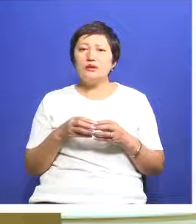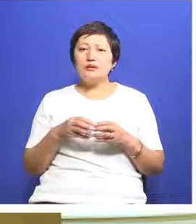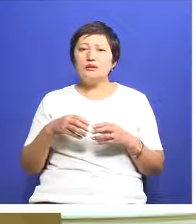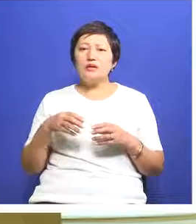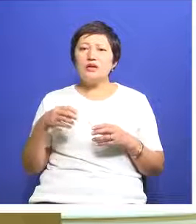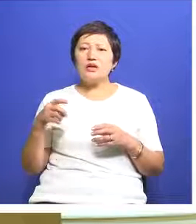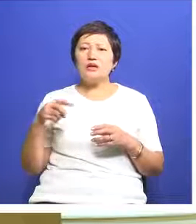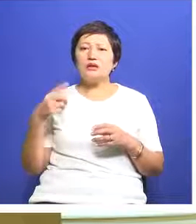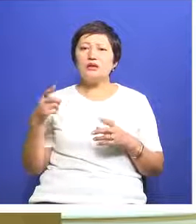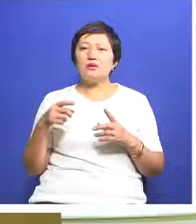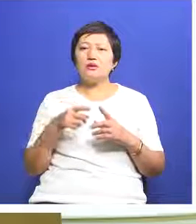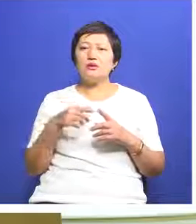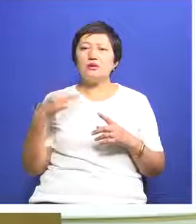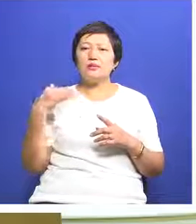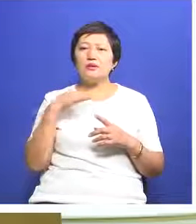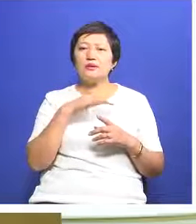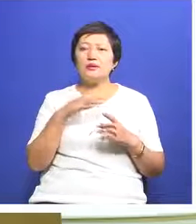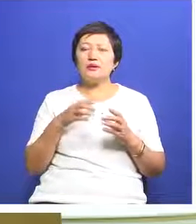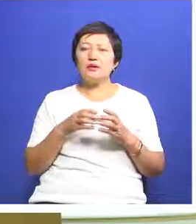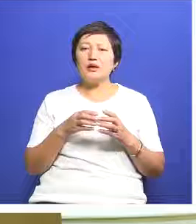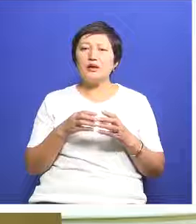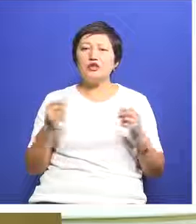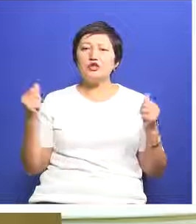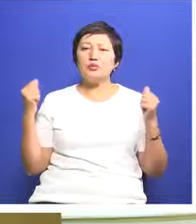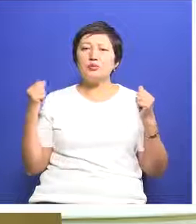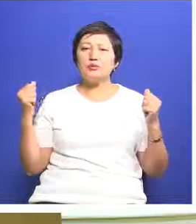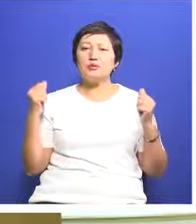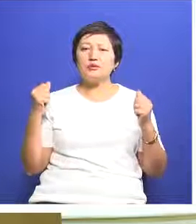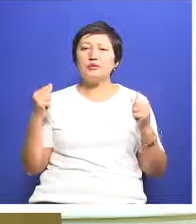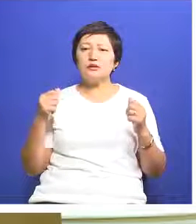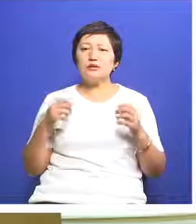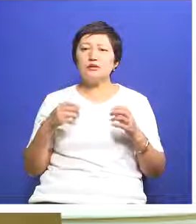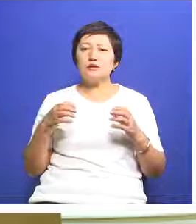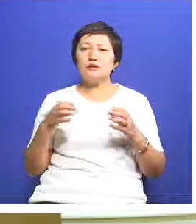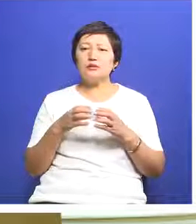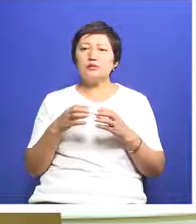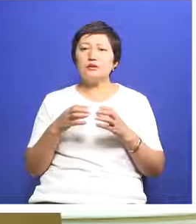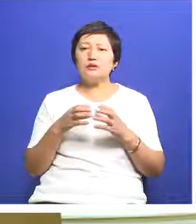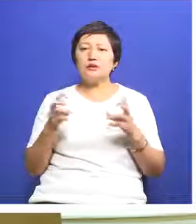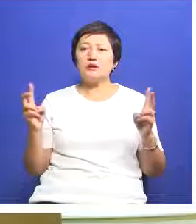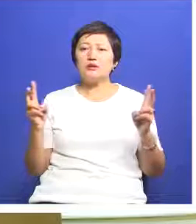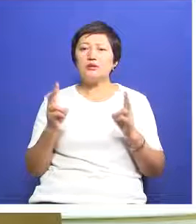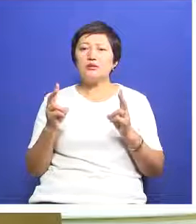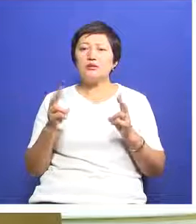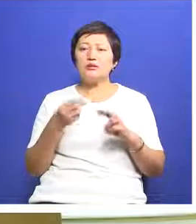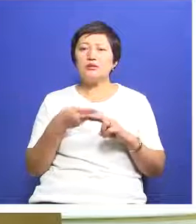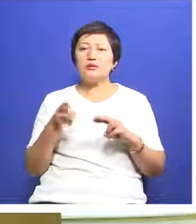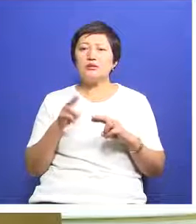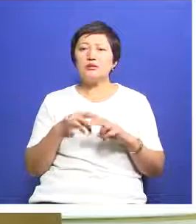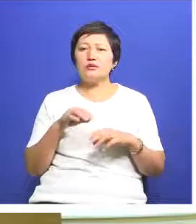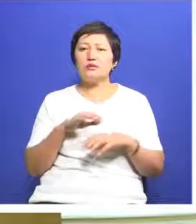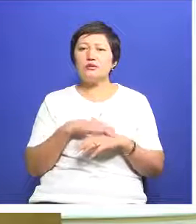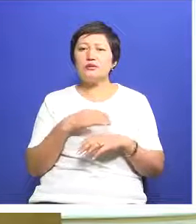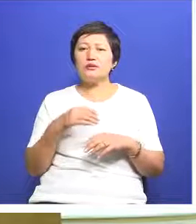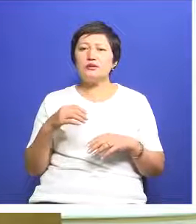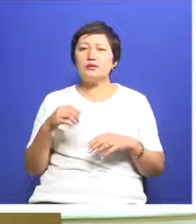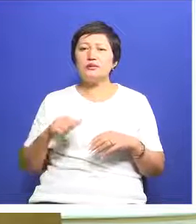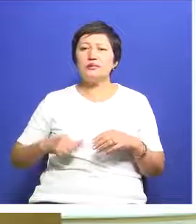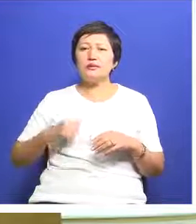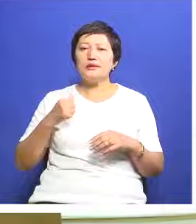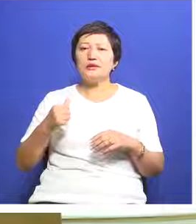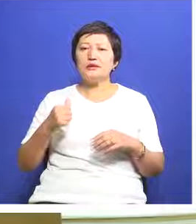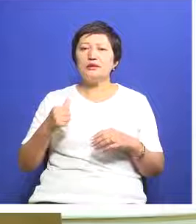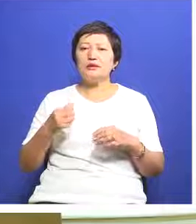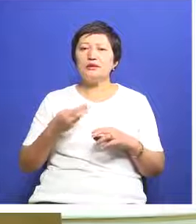жаңағы көптеген спорттық кружоктарды ұйымдастырғанбыз ол жерде мынау жақсы бір беделді